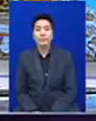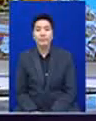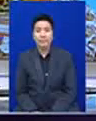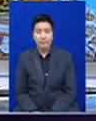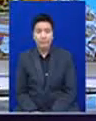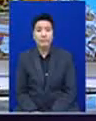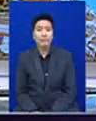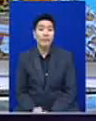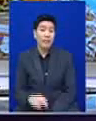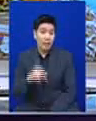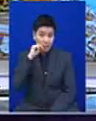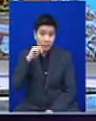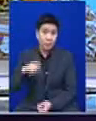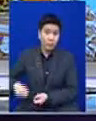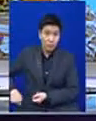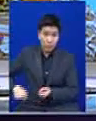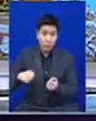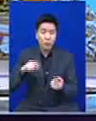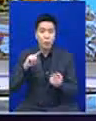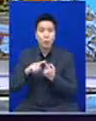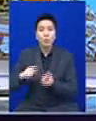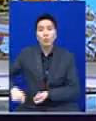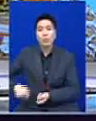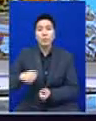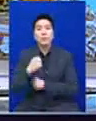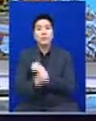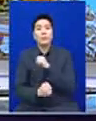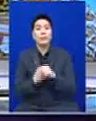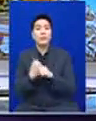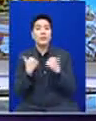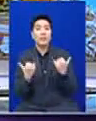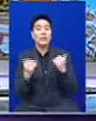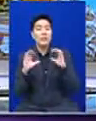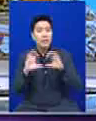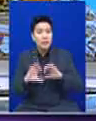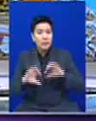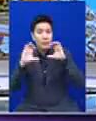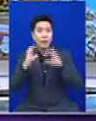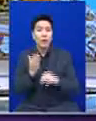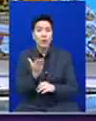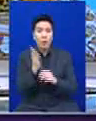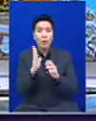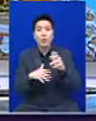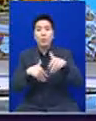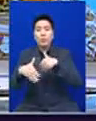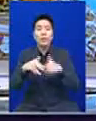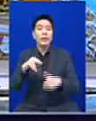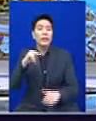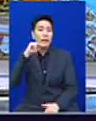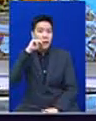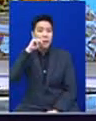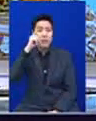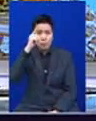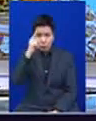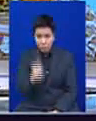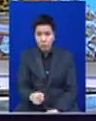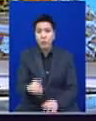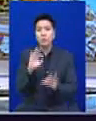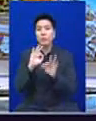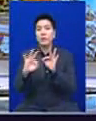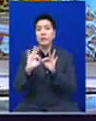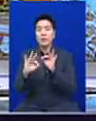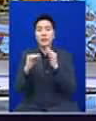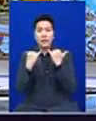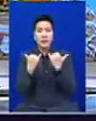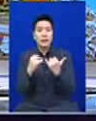สำหรับการเล่นน้ำสงกรานต์ในช่วงเทศกาลสงกรานต์ปีนี้รัฐบาลขอความร่วมมือให้ประชาชนร่วมกันใช้น้ำอย่างประหยัดในช่วงเทศกาลสงกร